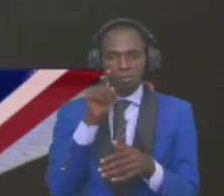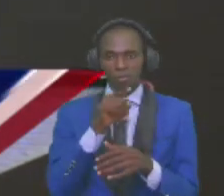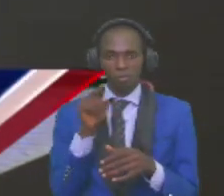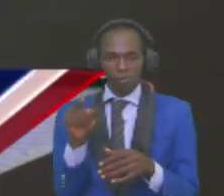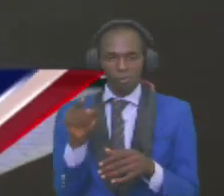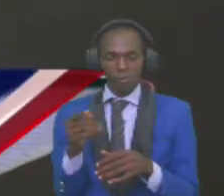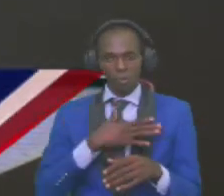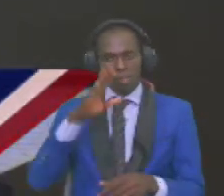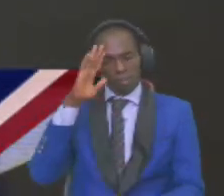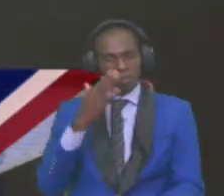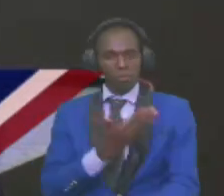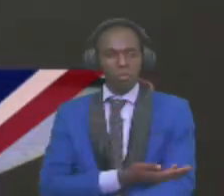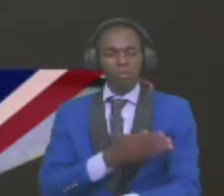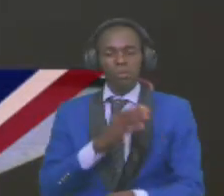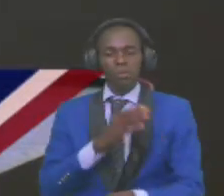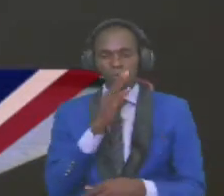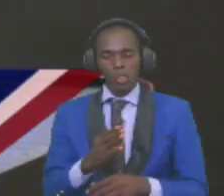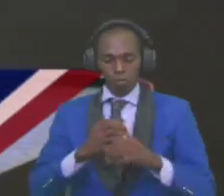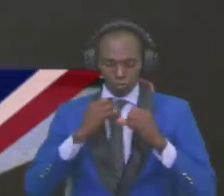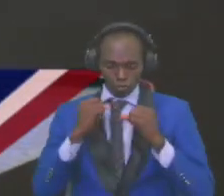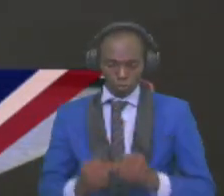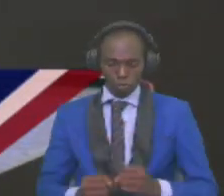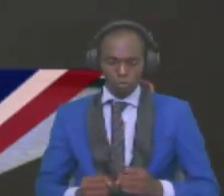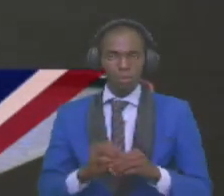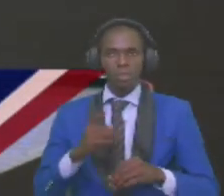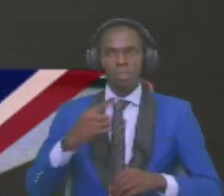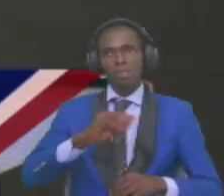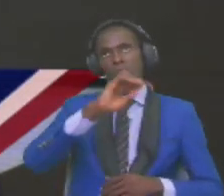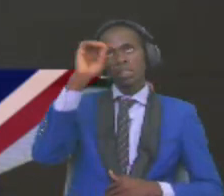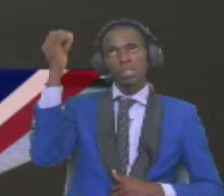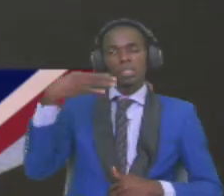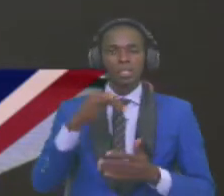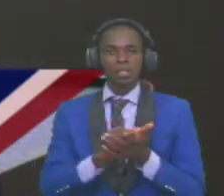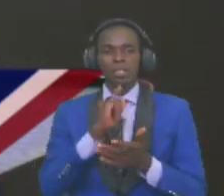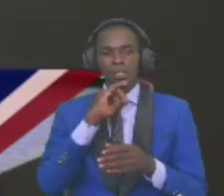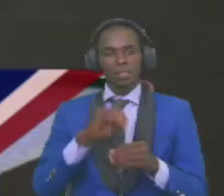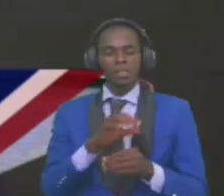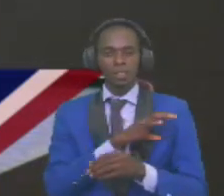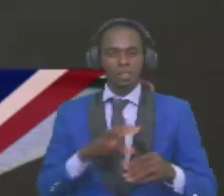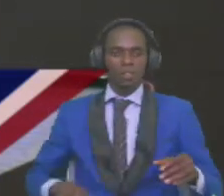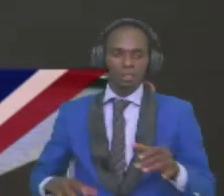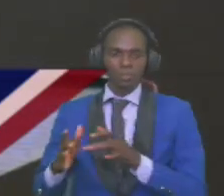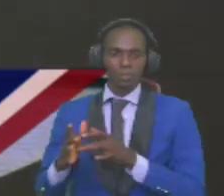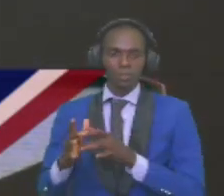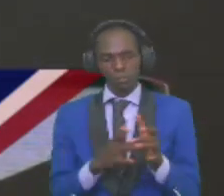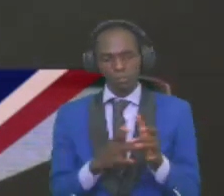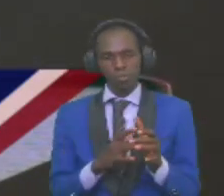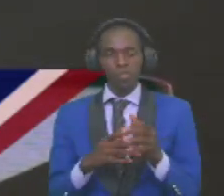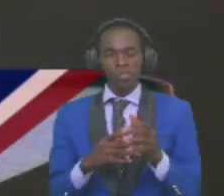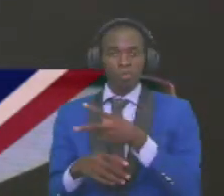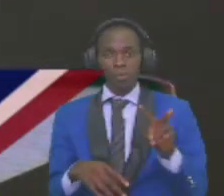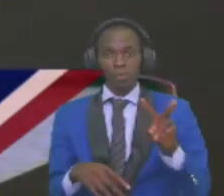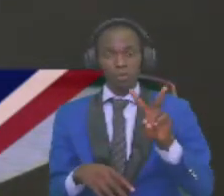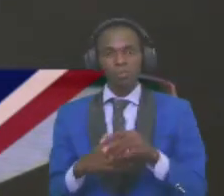2 1 doit donc ma fille mon enfant fortifie toit dans la grâce se fier à jésus